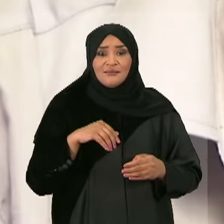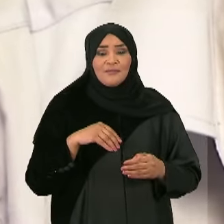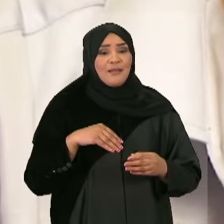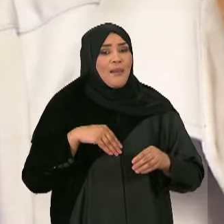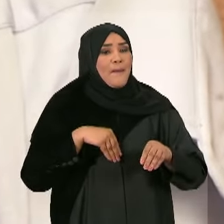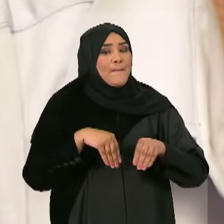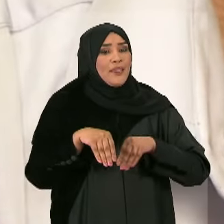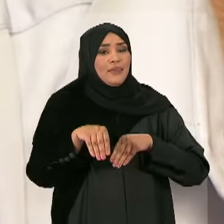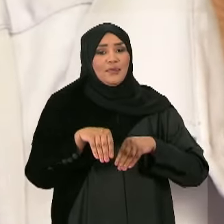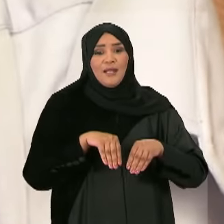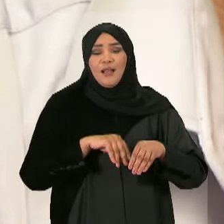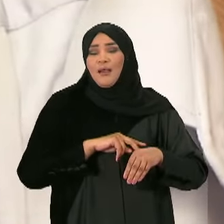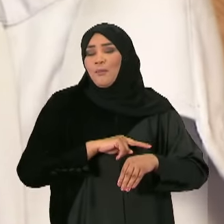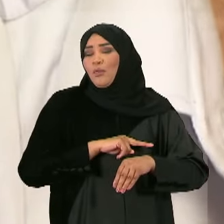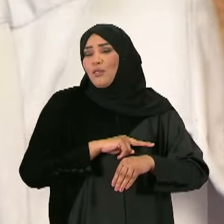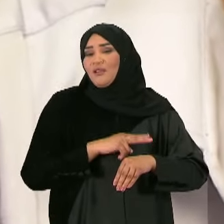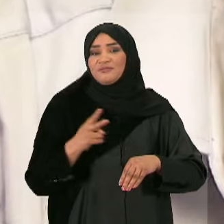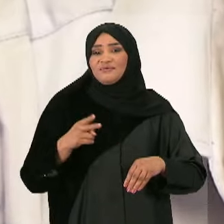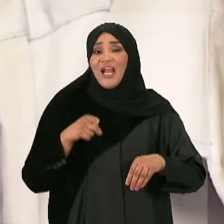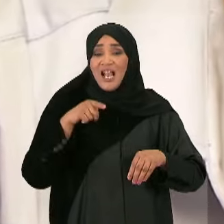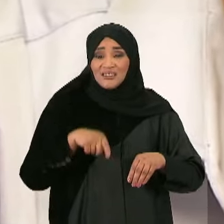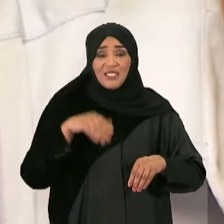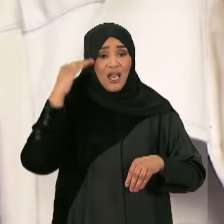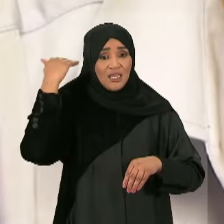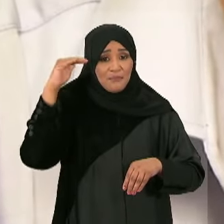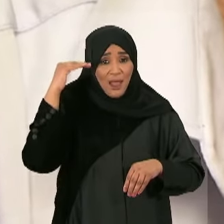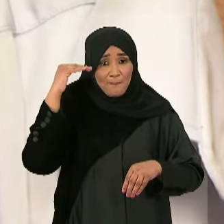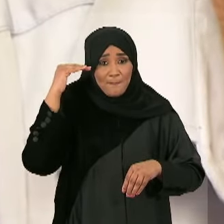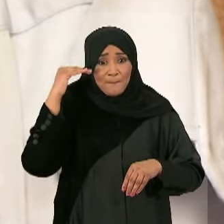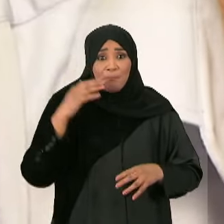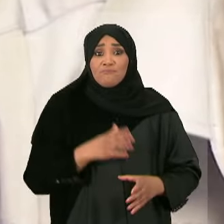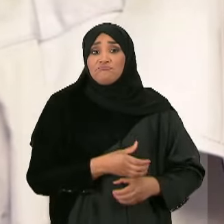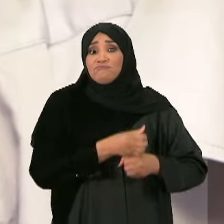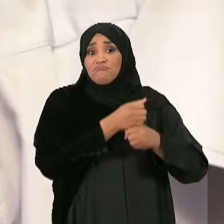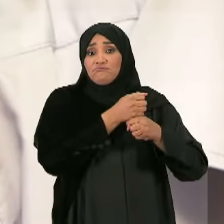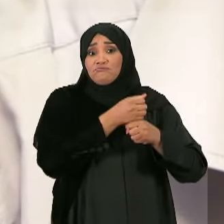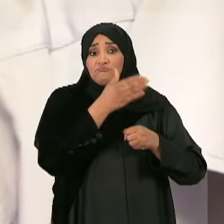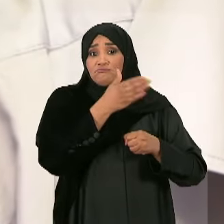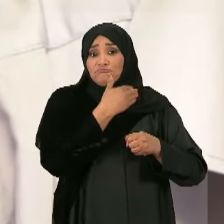طلابنا وشبابنا يحملوا علم فلسطين ويهتفوا بحق